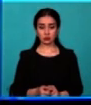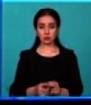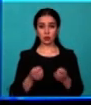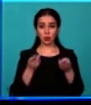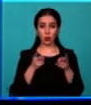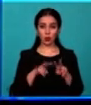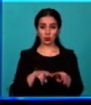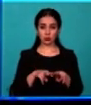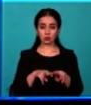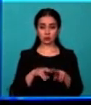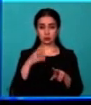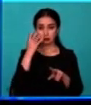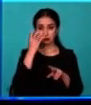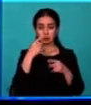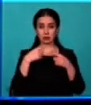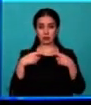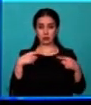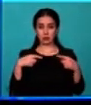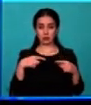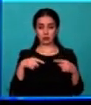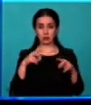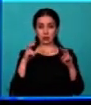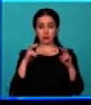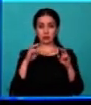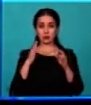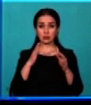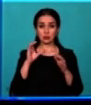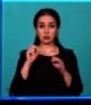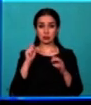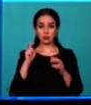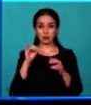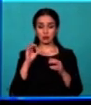qolgan rasmlarimiz ham sahifamizda paydo bo'ladi.